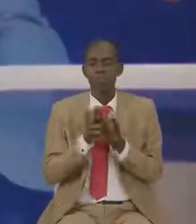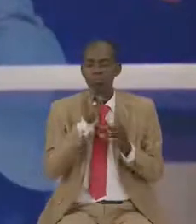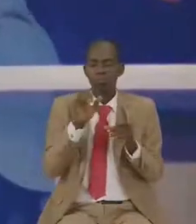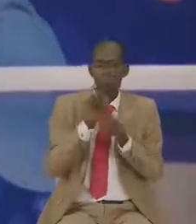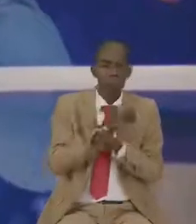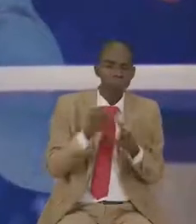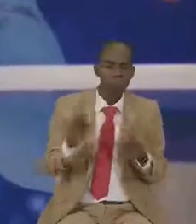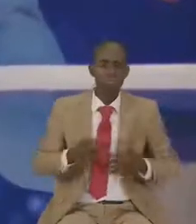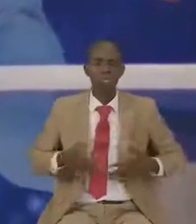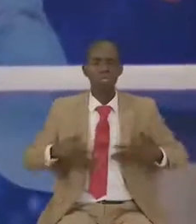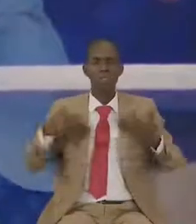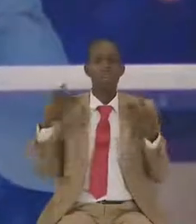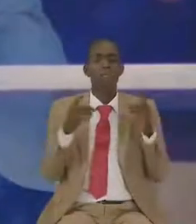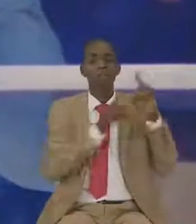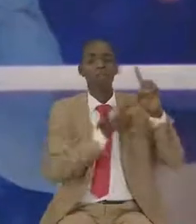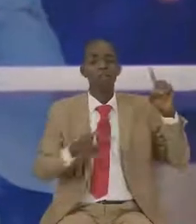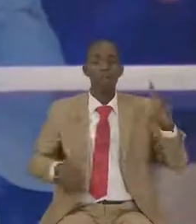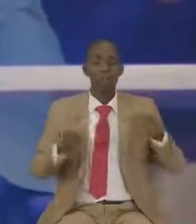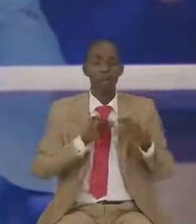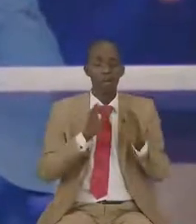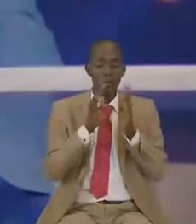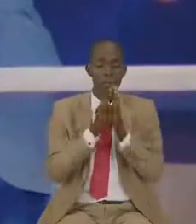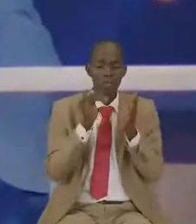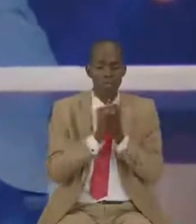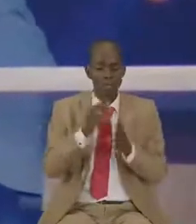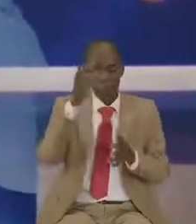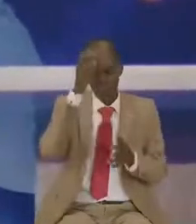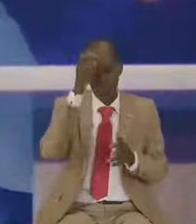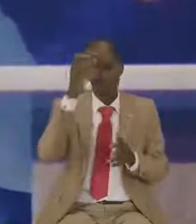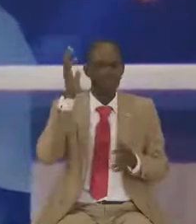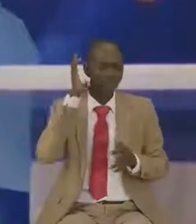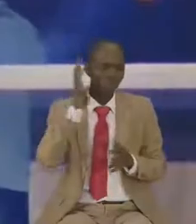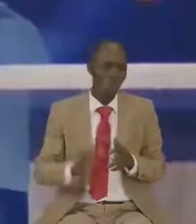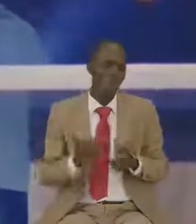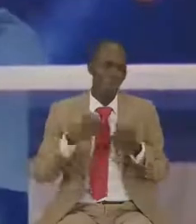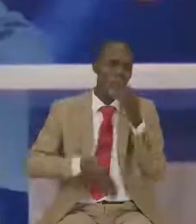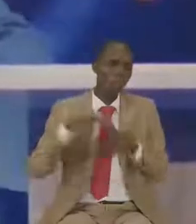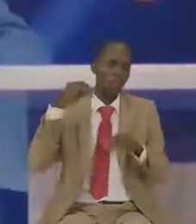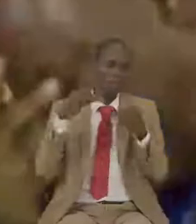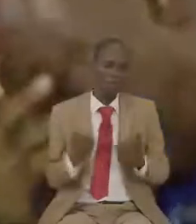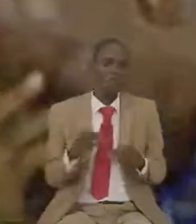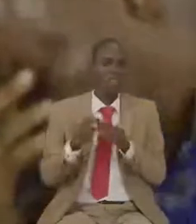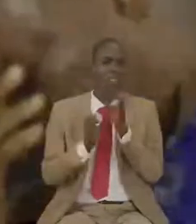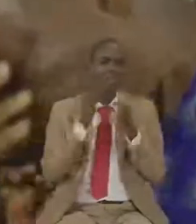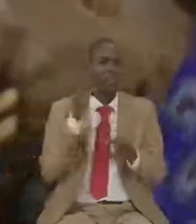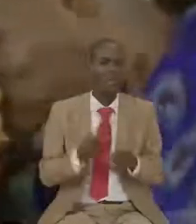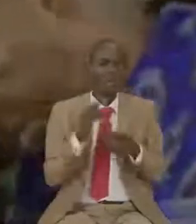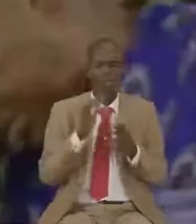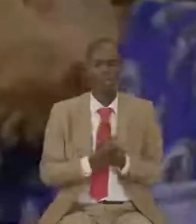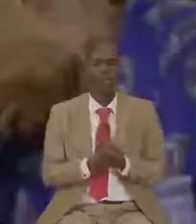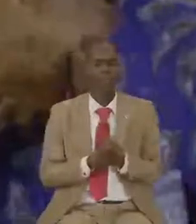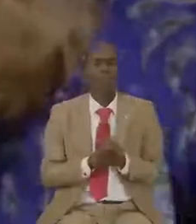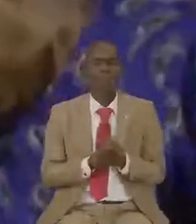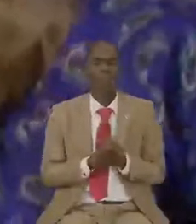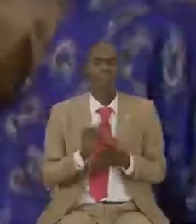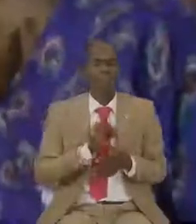Ce pouvoir démoniaque, l'affliction démoniaque qui dérange la vie, là, Seigneur, je prie que ce démon-là sorte au